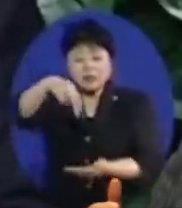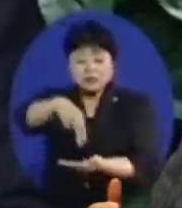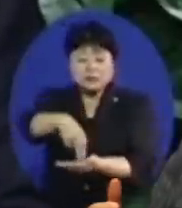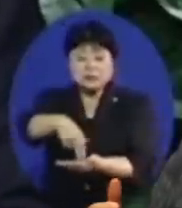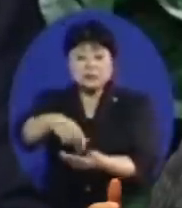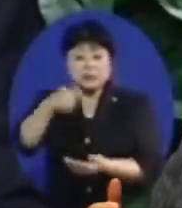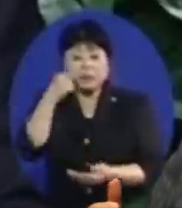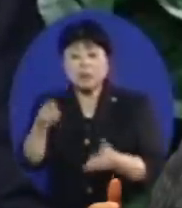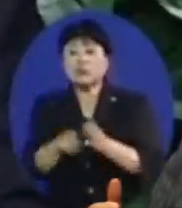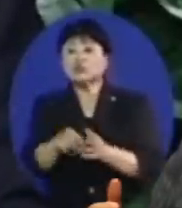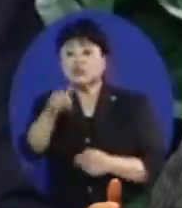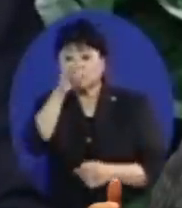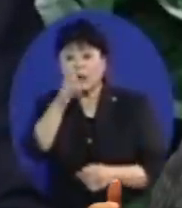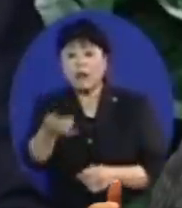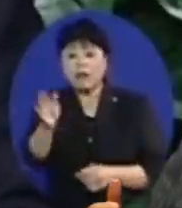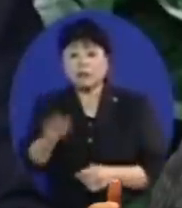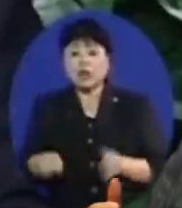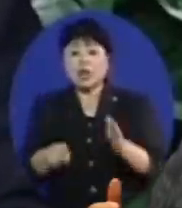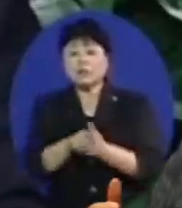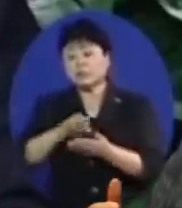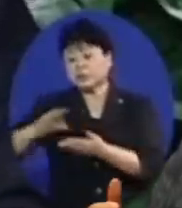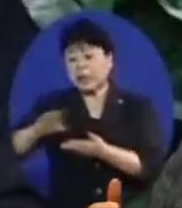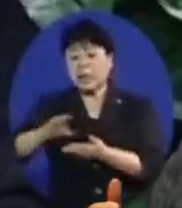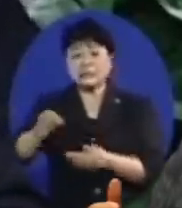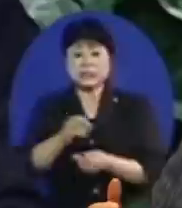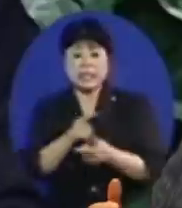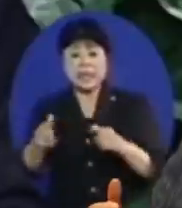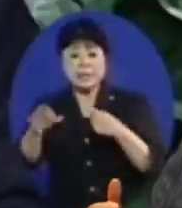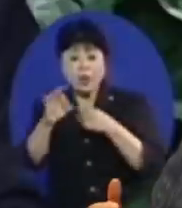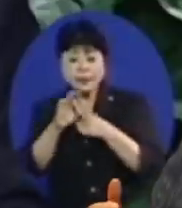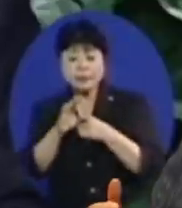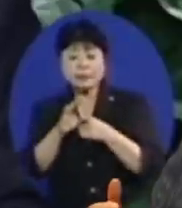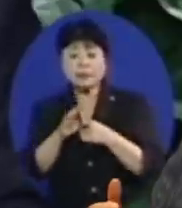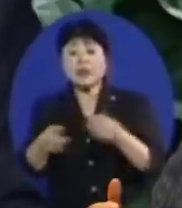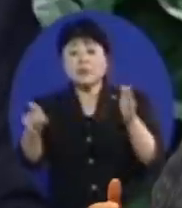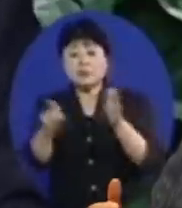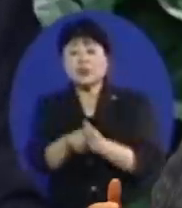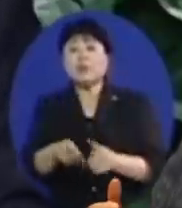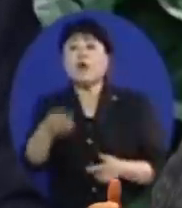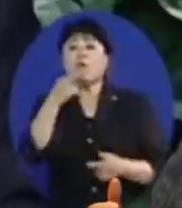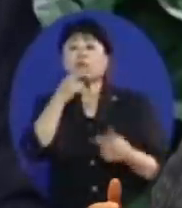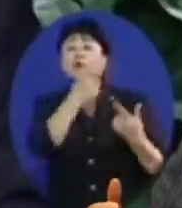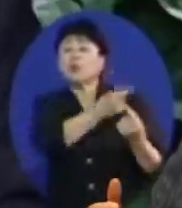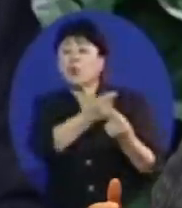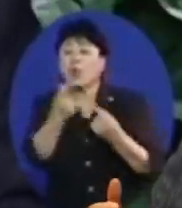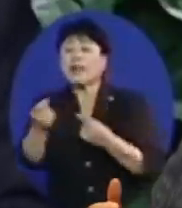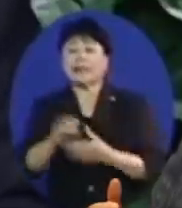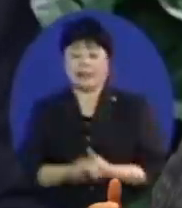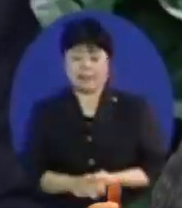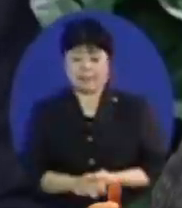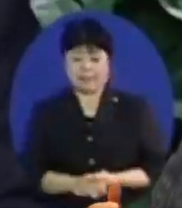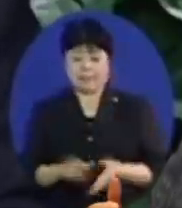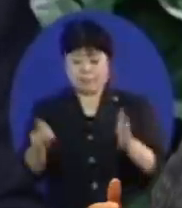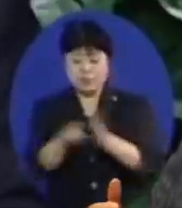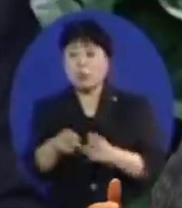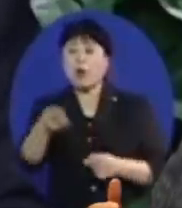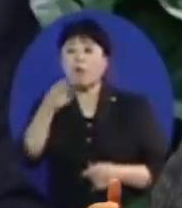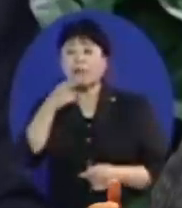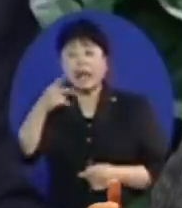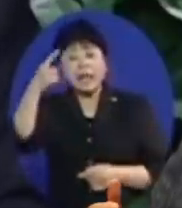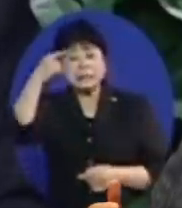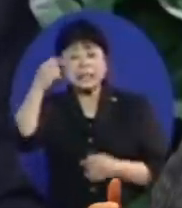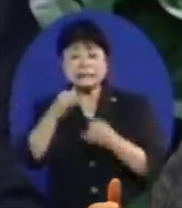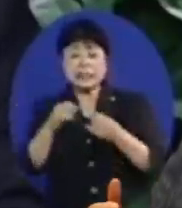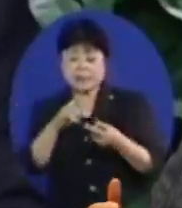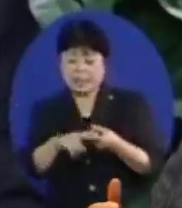믿음이 있음에도 불구하고 믿음을 사용하지 아니하면 그 믿음은 없는 것과 같은 것입니다. 믿음이 없다고 생각하는